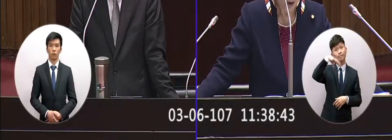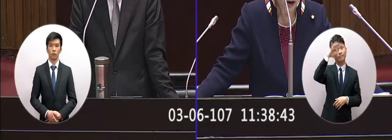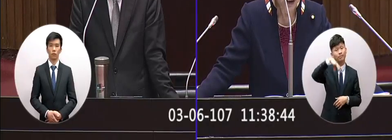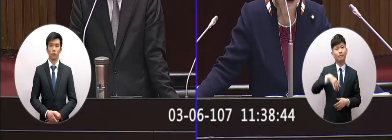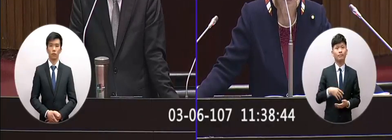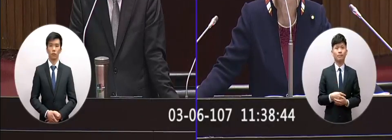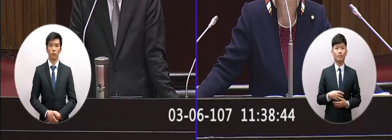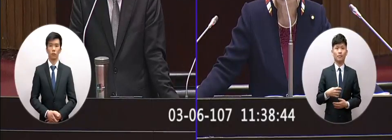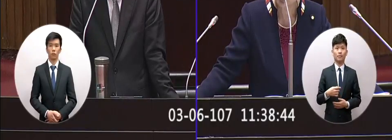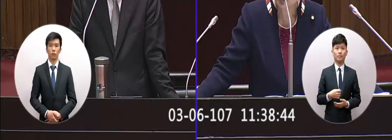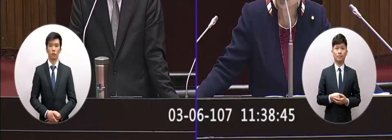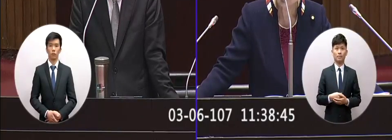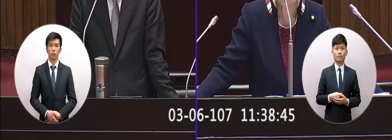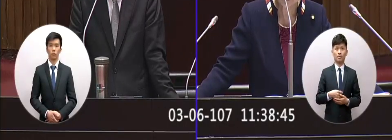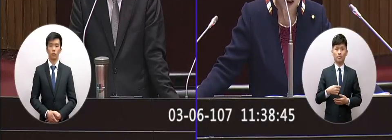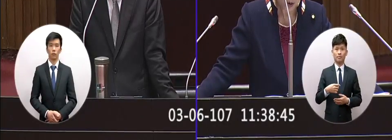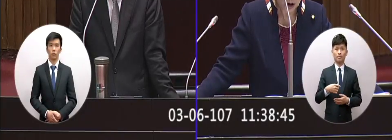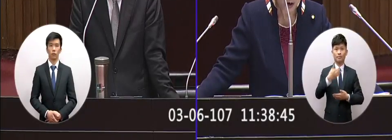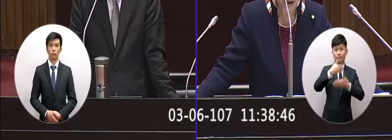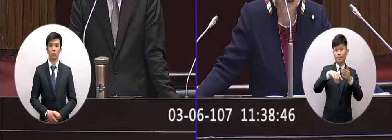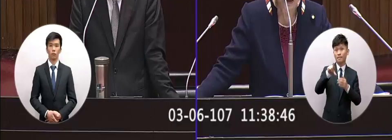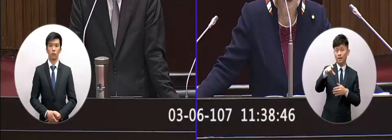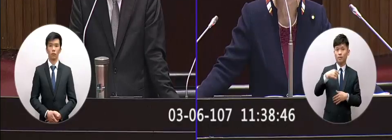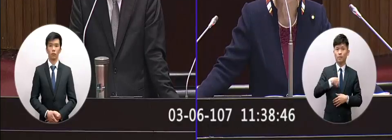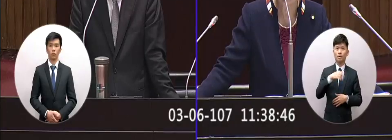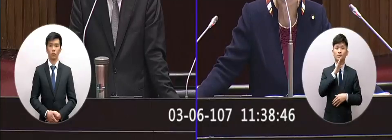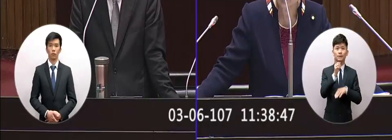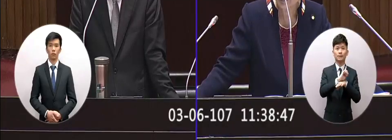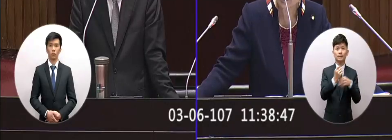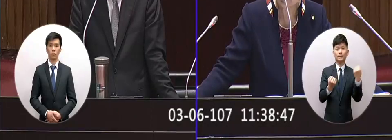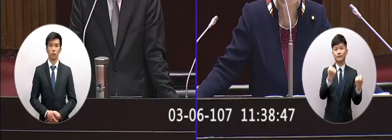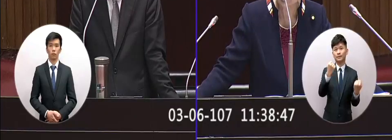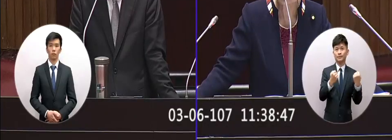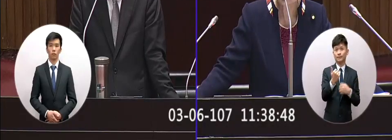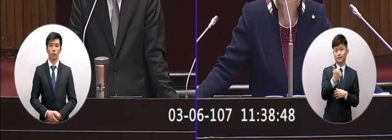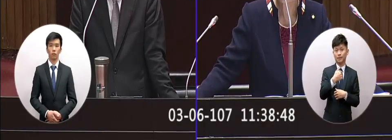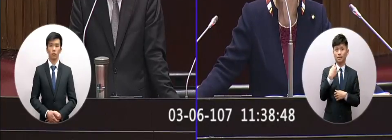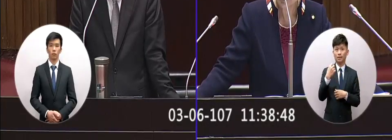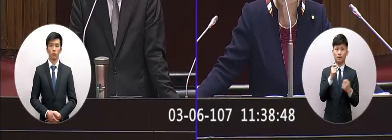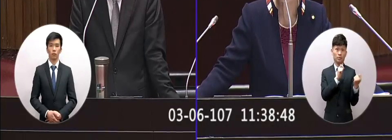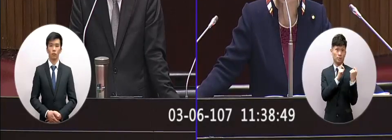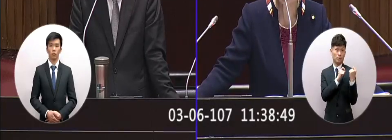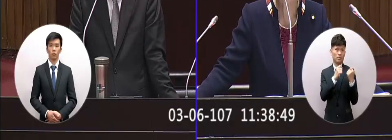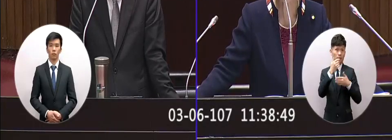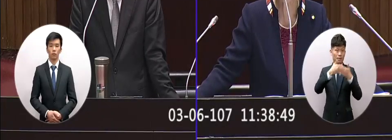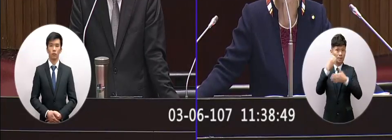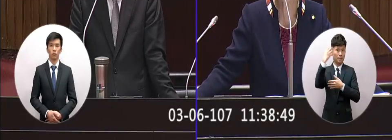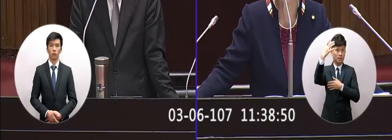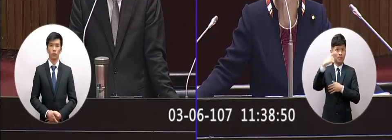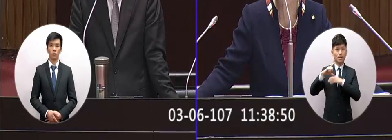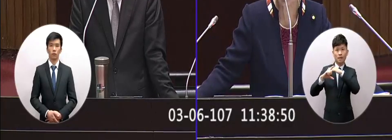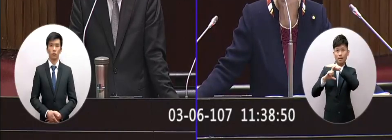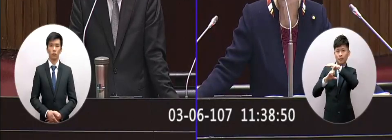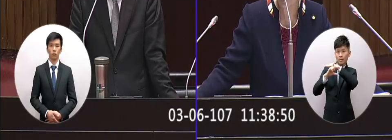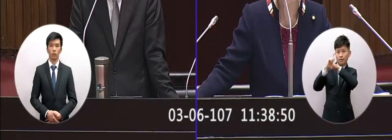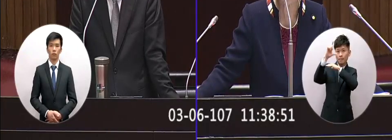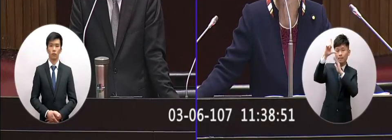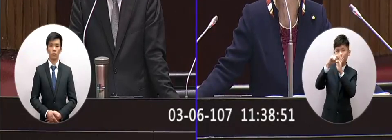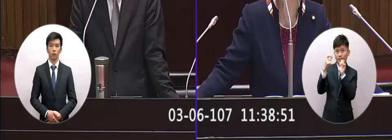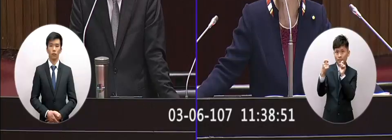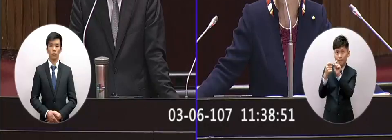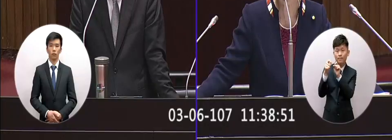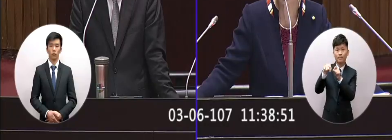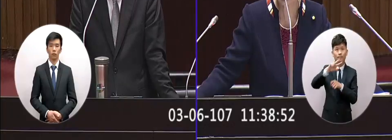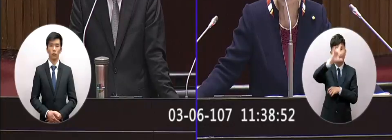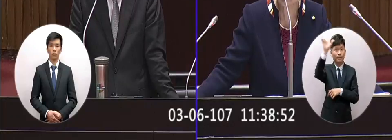一个我是只是一个计程车司机，或是最近的黎明到来的那一天。那当然，事实上我们对于这个所谓的228白